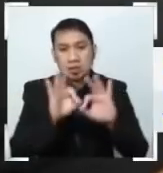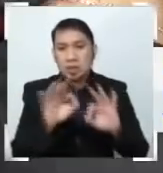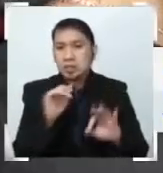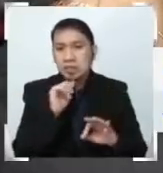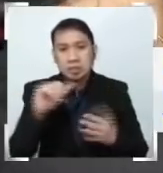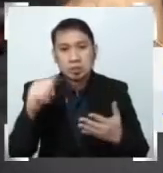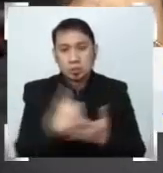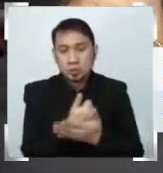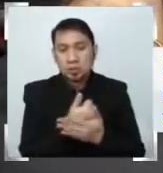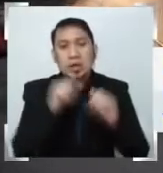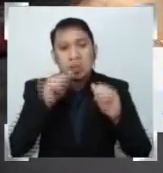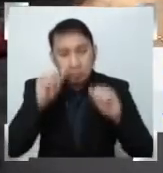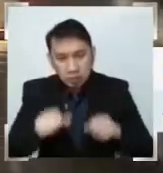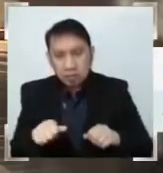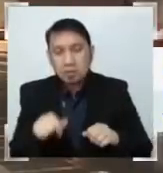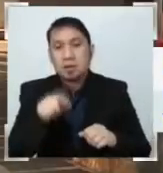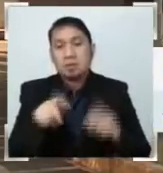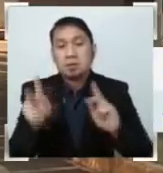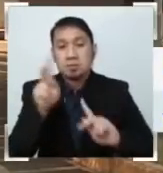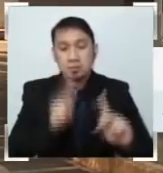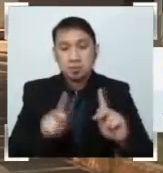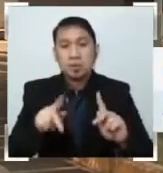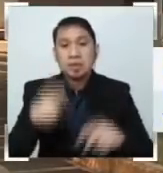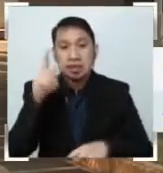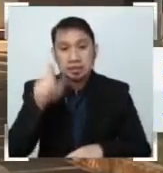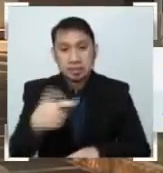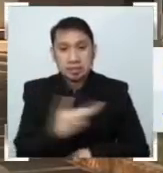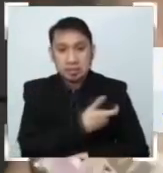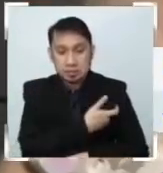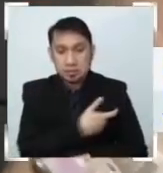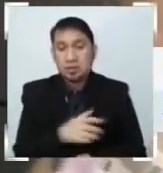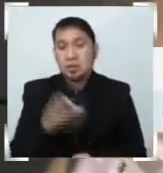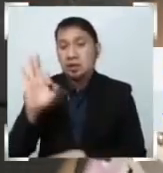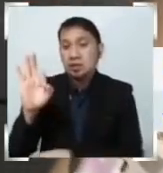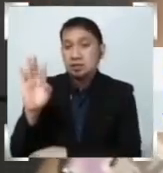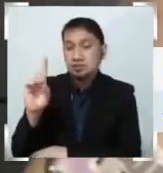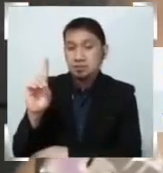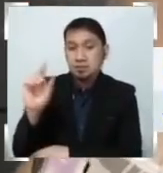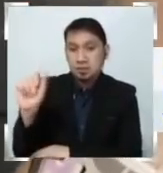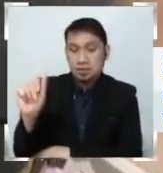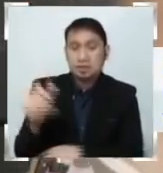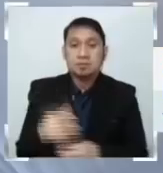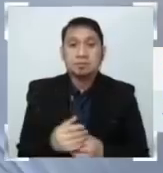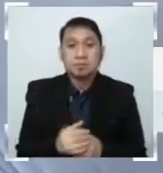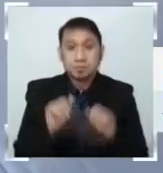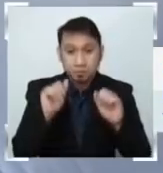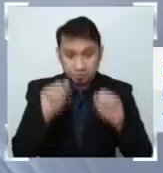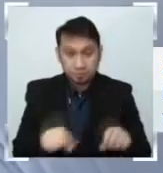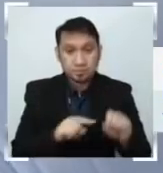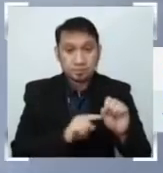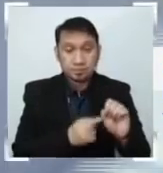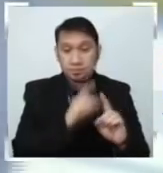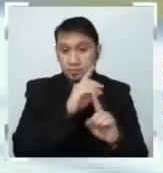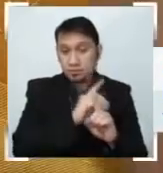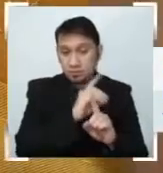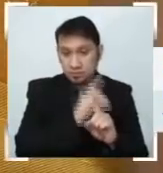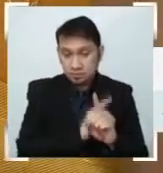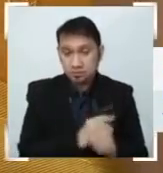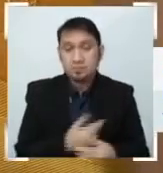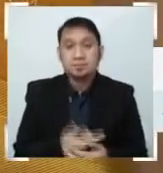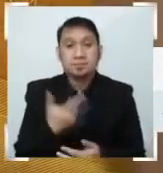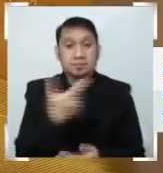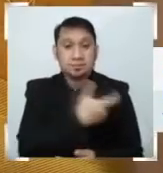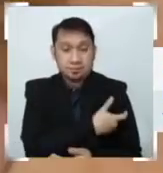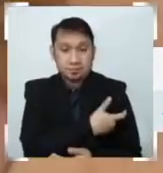pa ang mga babakunahan. Ayon sa Food and Drug Administration, posibleng simulan na sa Disyembre ang COVID vaccination sa